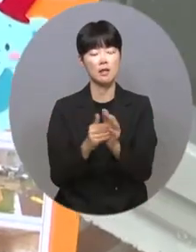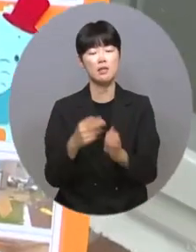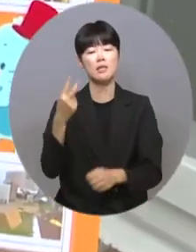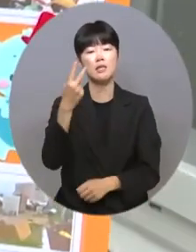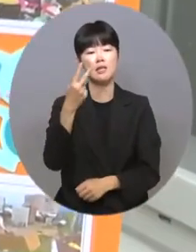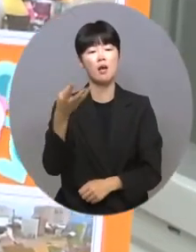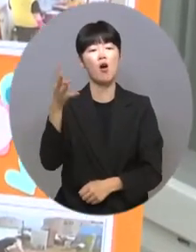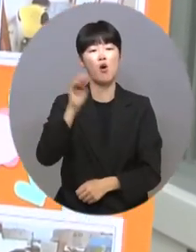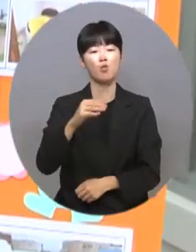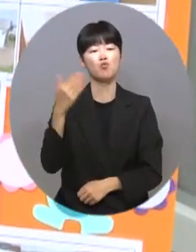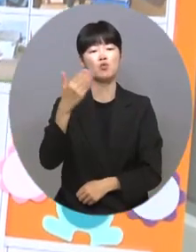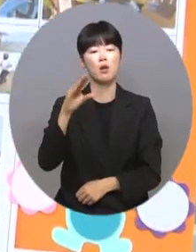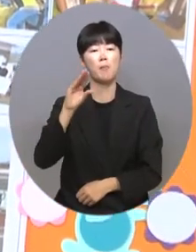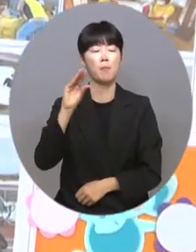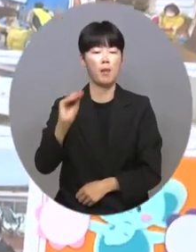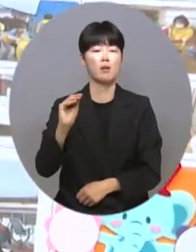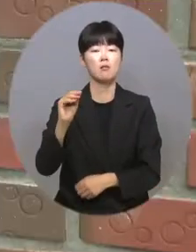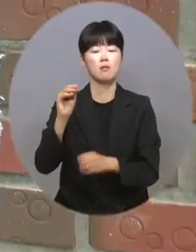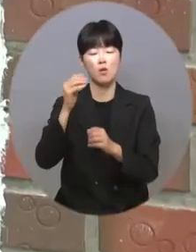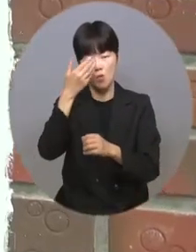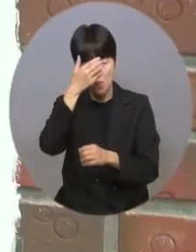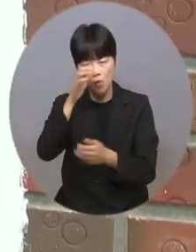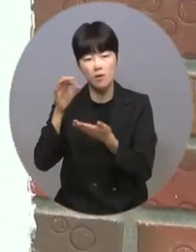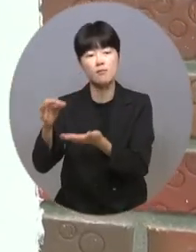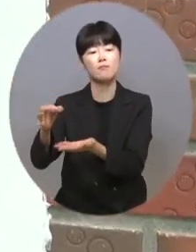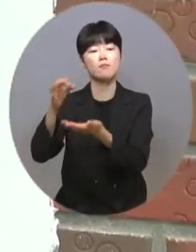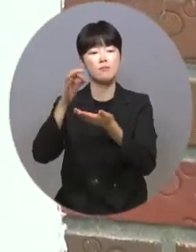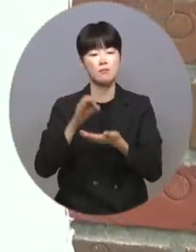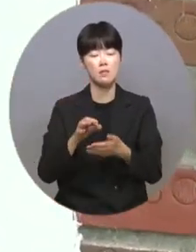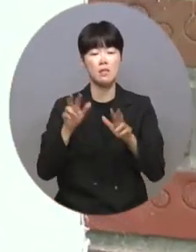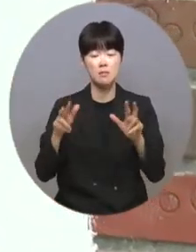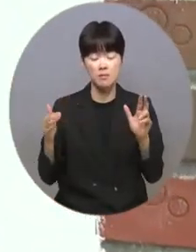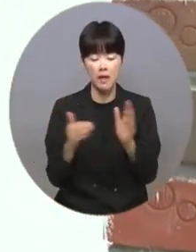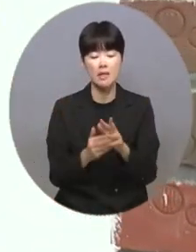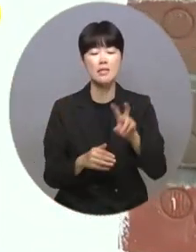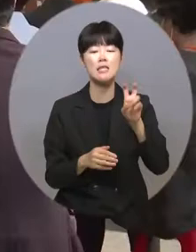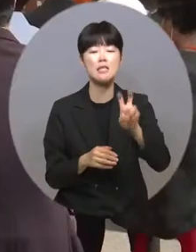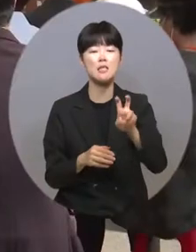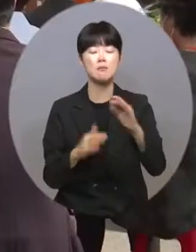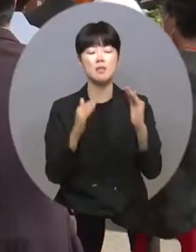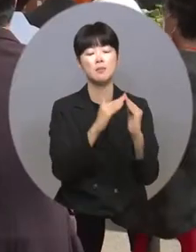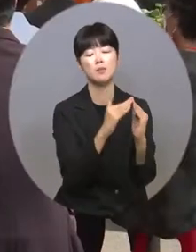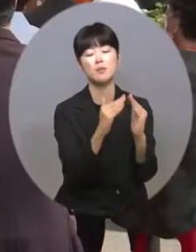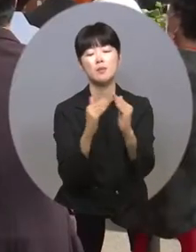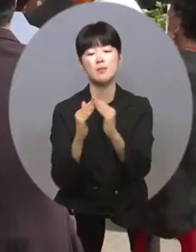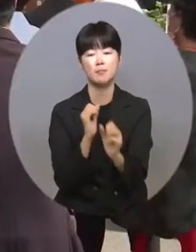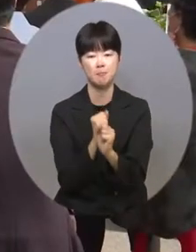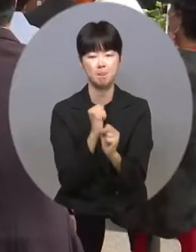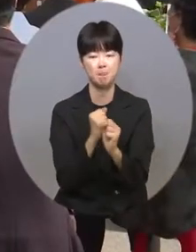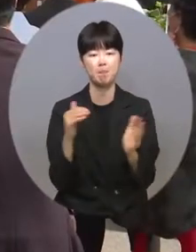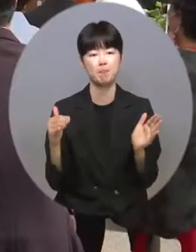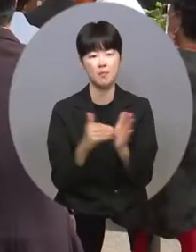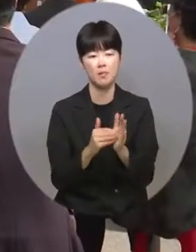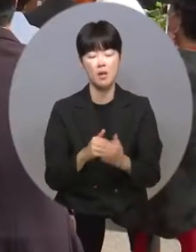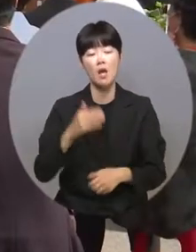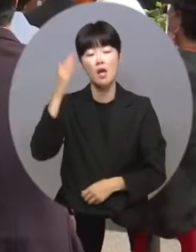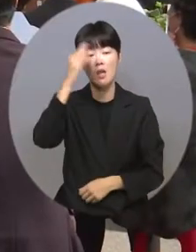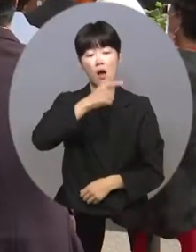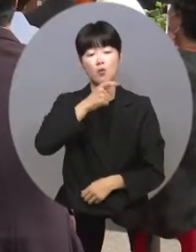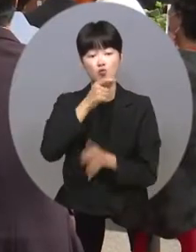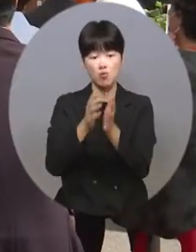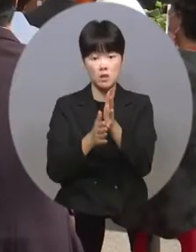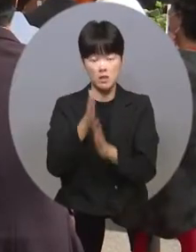의 후원을 받아 희망 아우 수 20 개 소 를 탄생시켰습니다 여주시 는 어려운 유대계 는